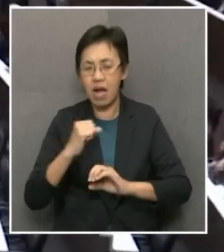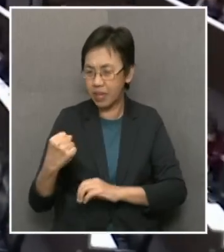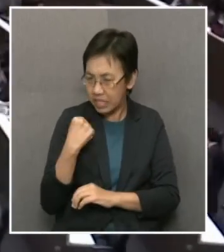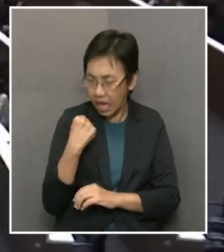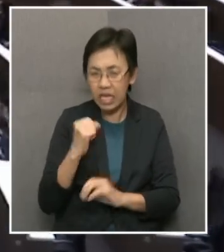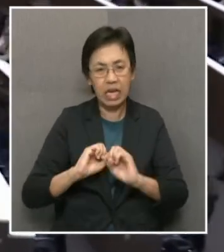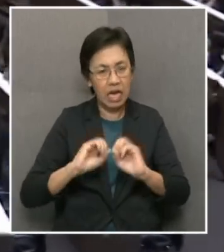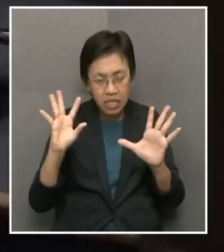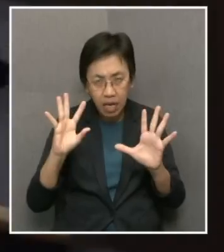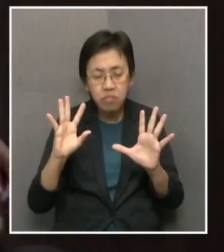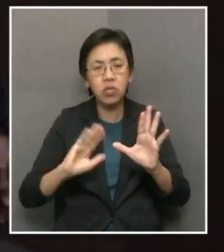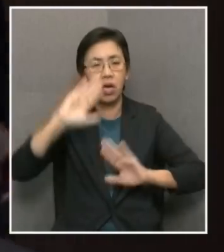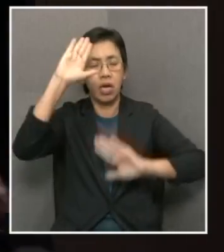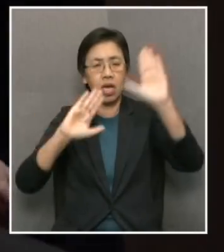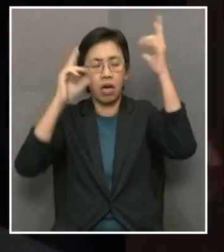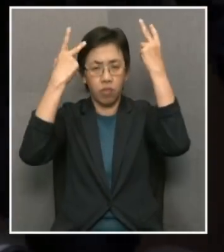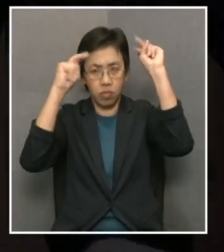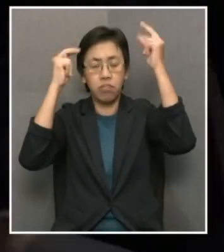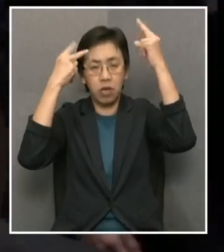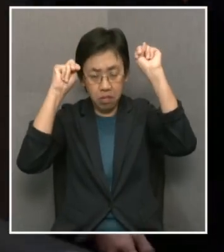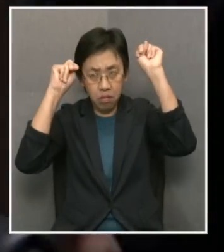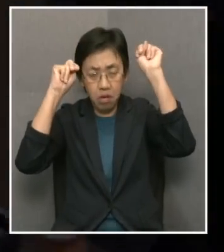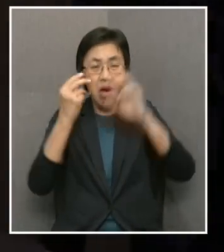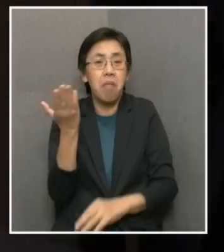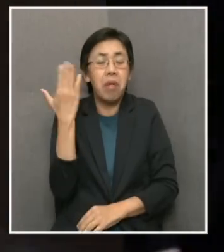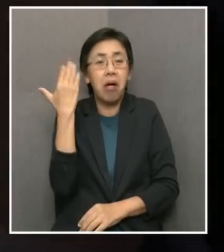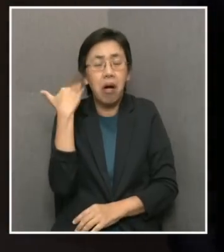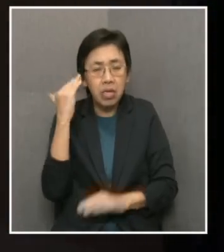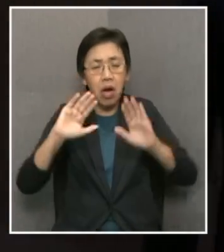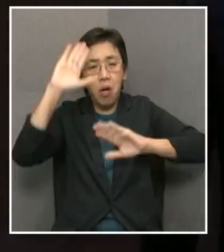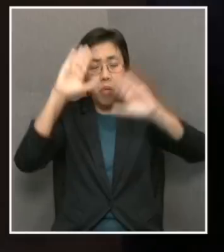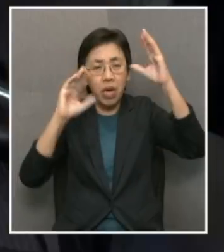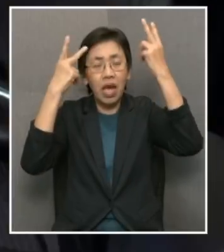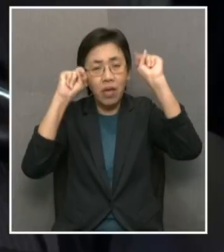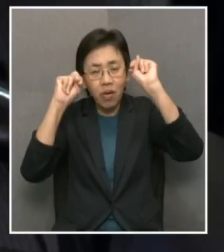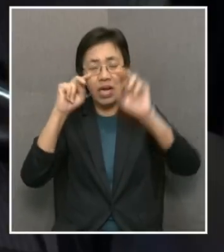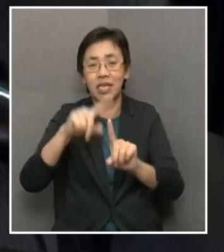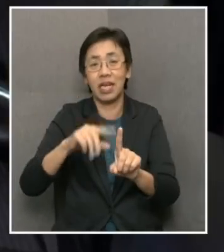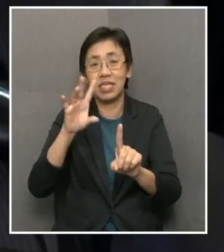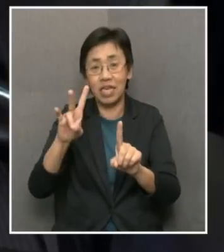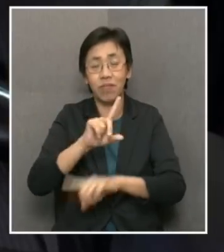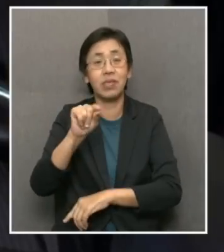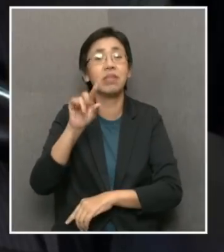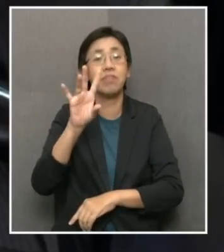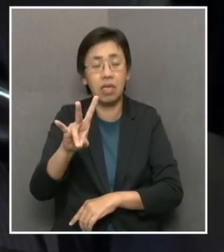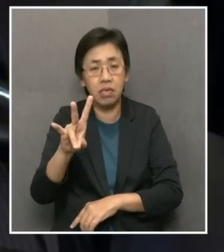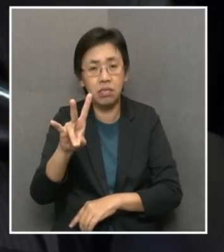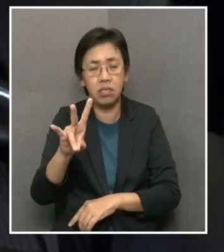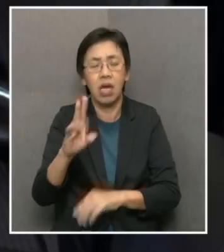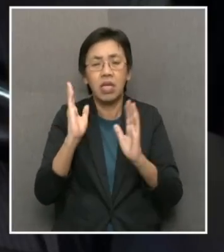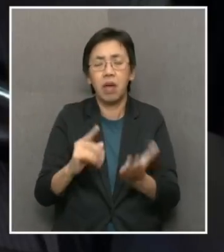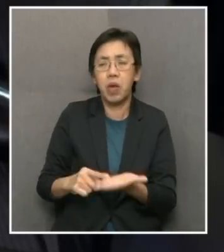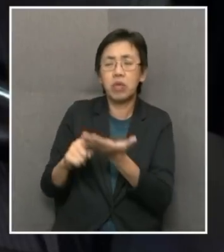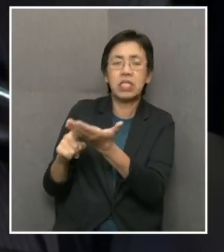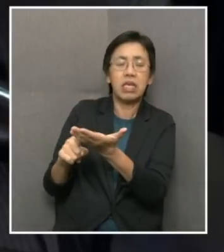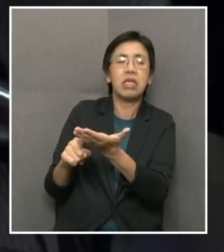นอนในเรื่องของการเลือกนายกรัฐมนตรีจากเดิมที่จะเลือกวันที่ 27กรกฎาคมนี้แต่มีคำร้องไปที่ผู้